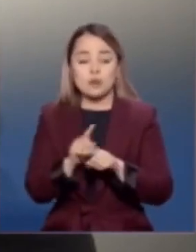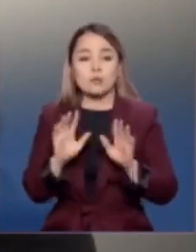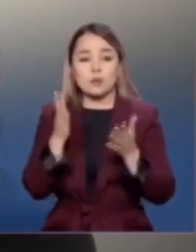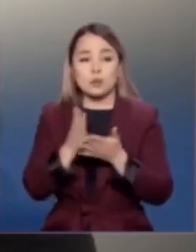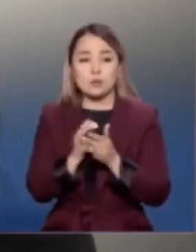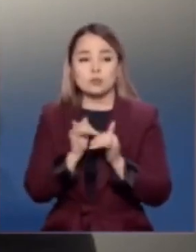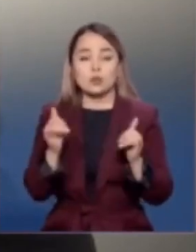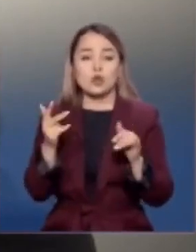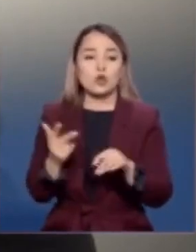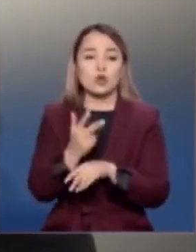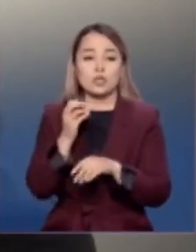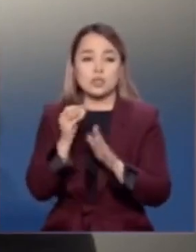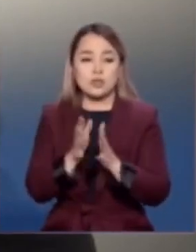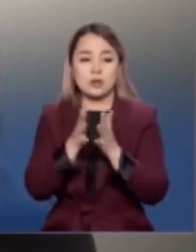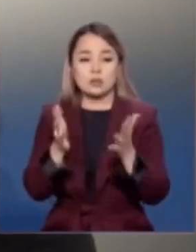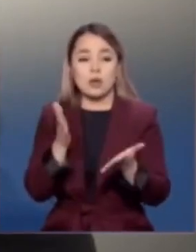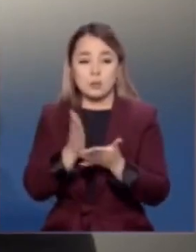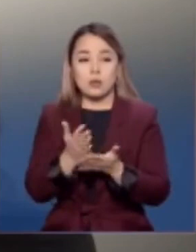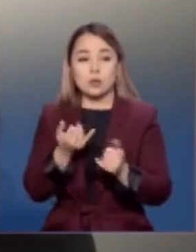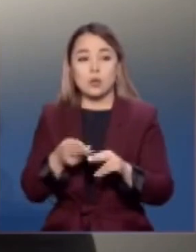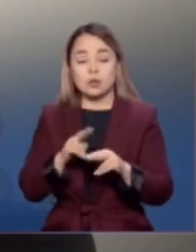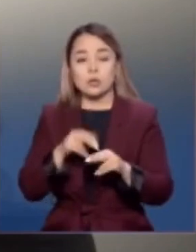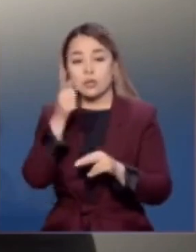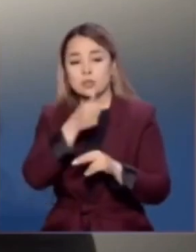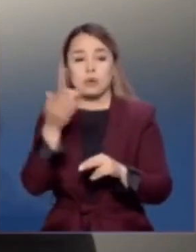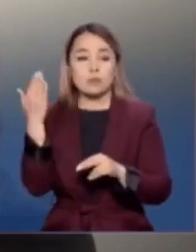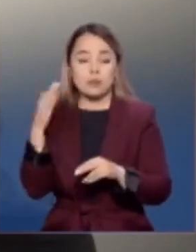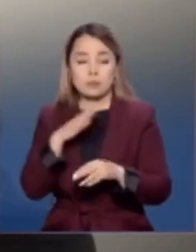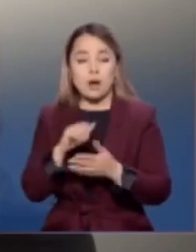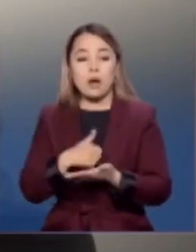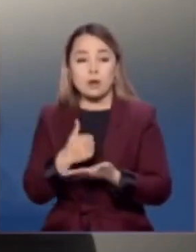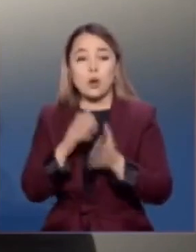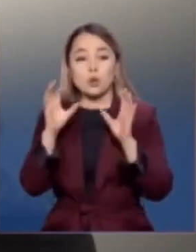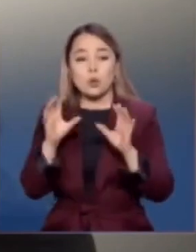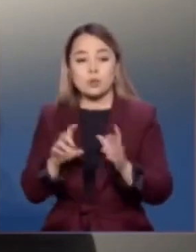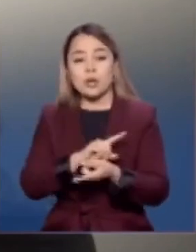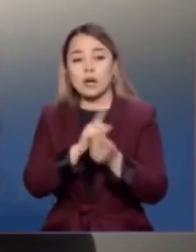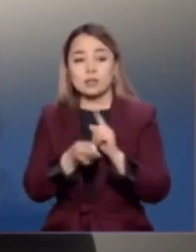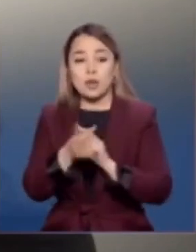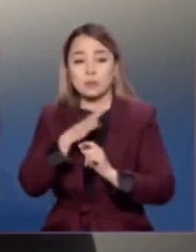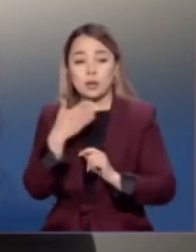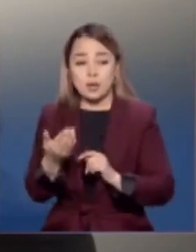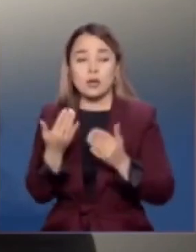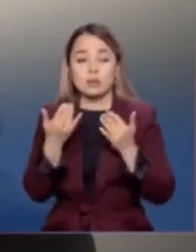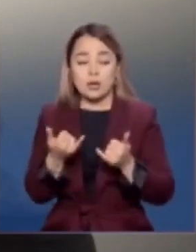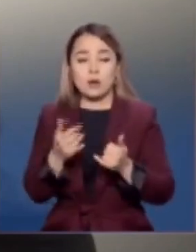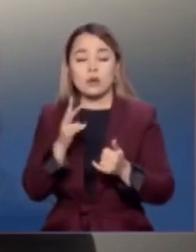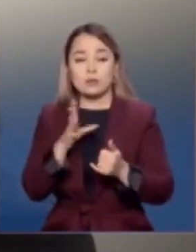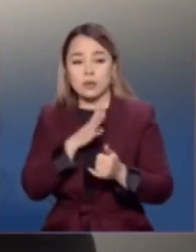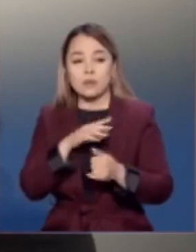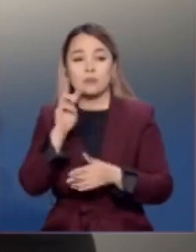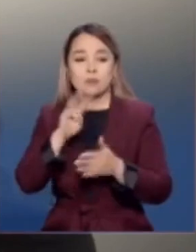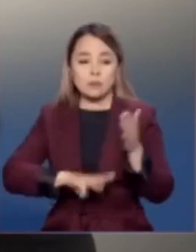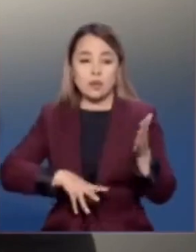бұрынғыдан 3 есеге өскен. Өйткені сол жылы мұндай істер әкімшілік кодекске ауыстырылған еді. Яғни агрессорлар